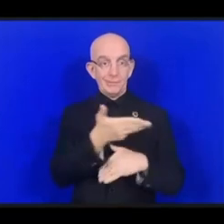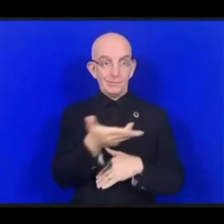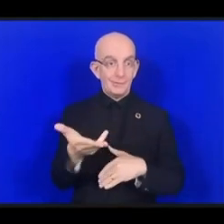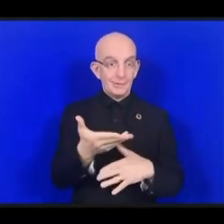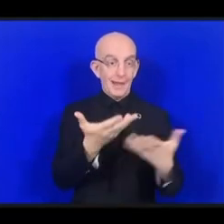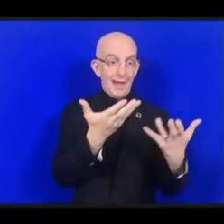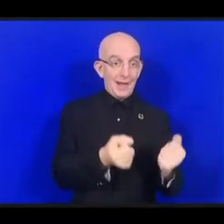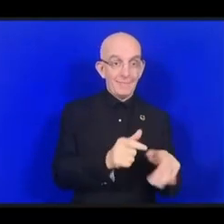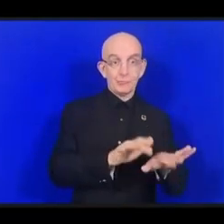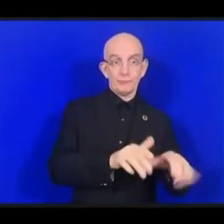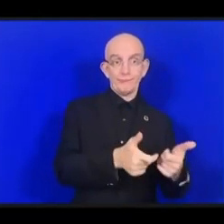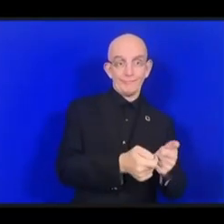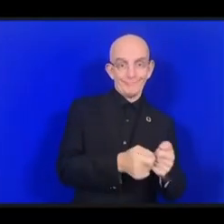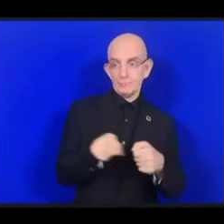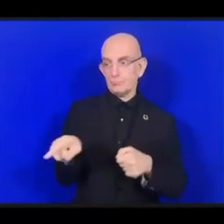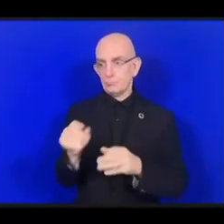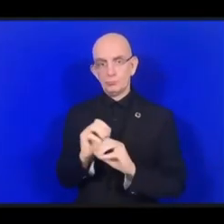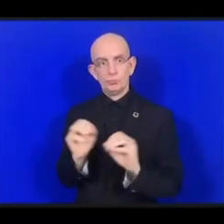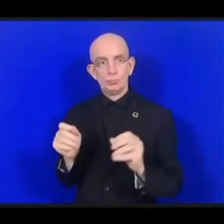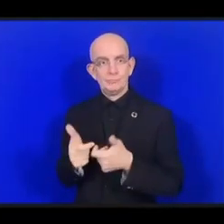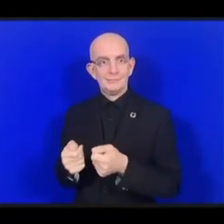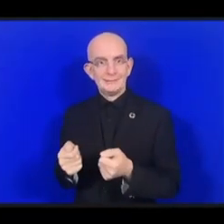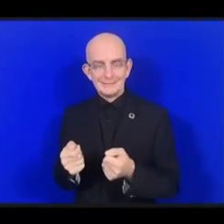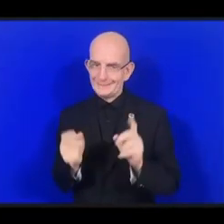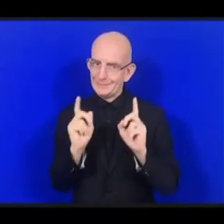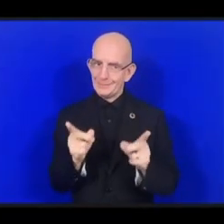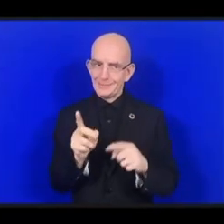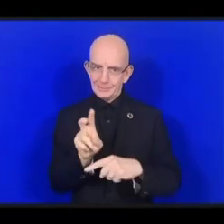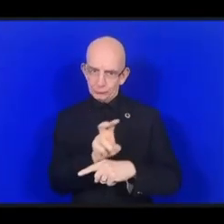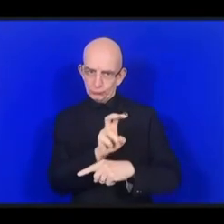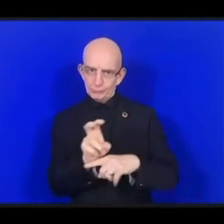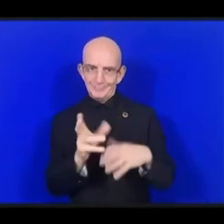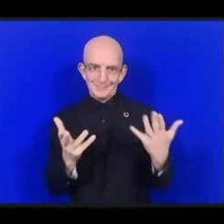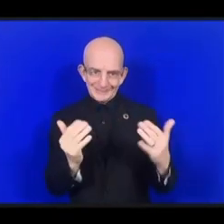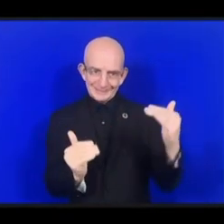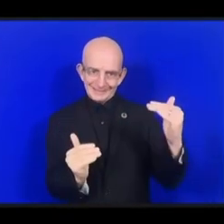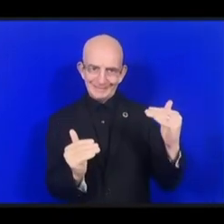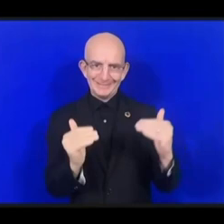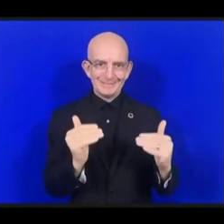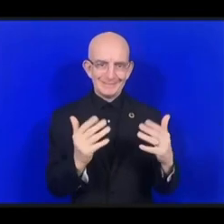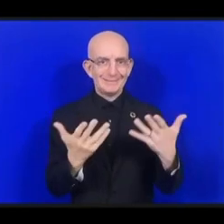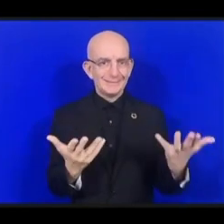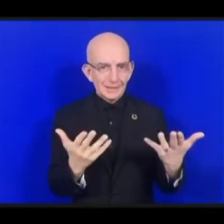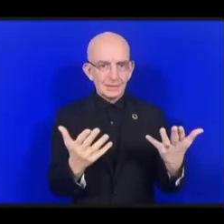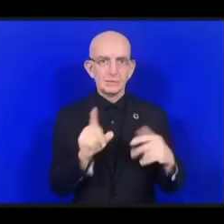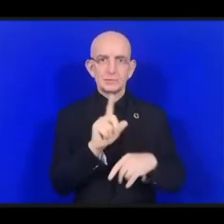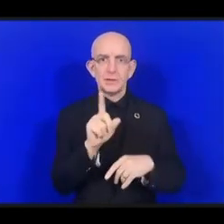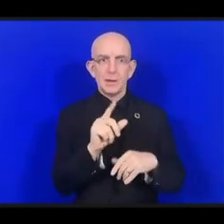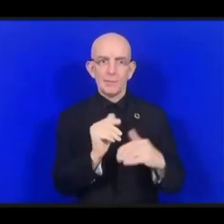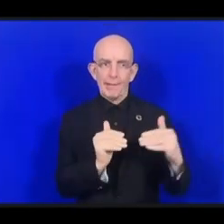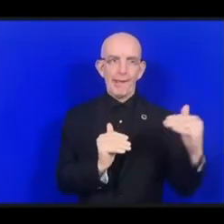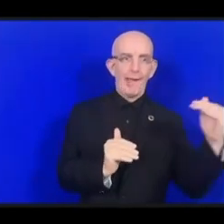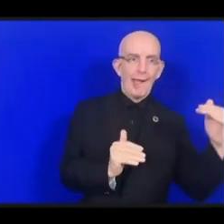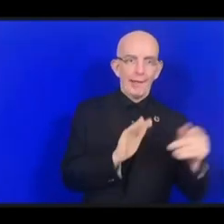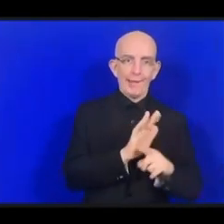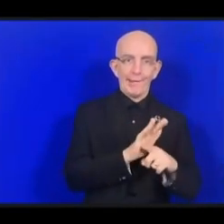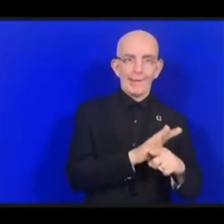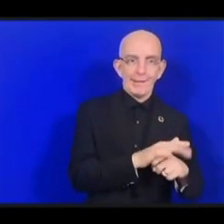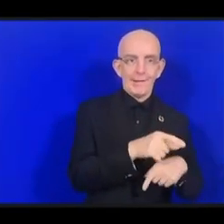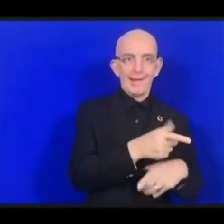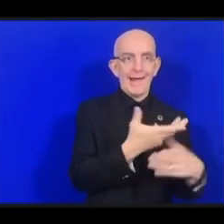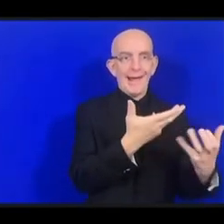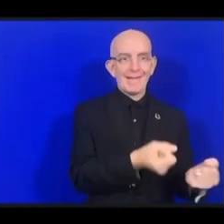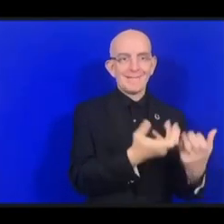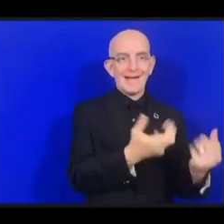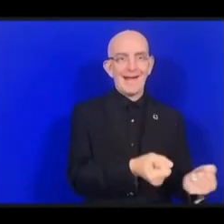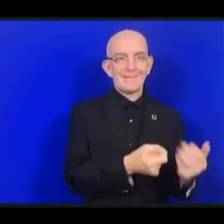は常に最も手ごわい課題の1つです実際のところテクノロジーにアクセスできる